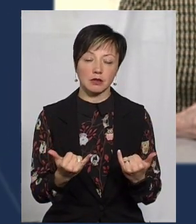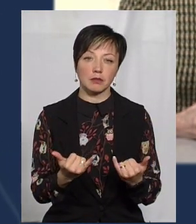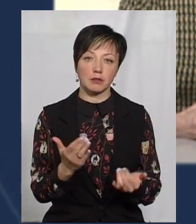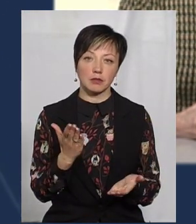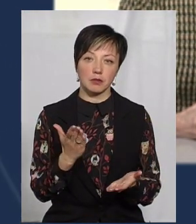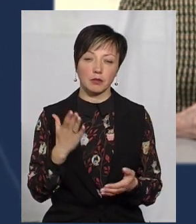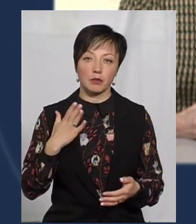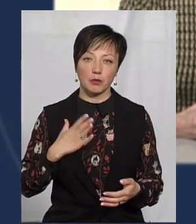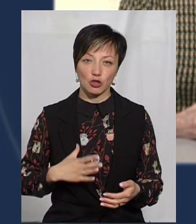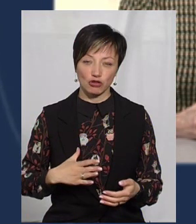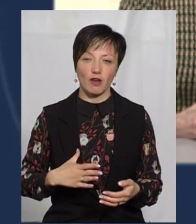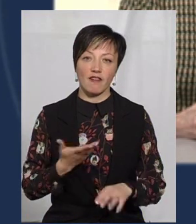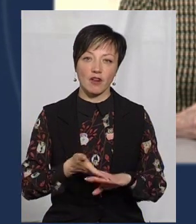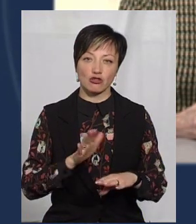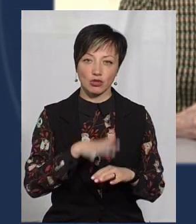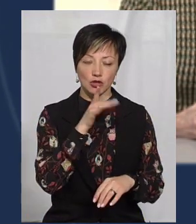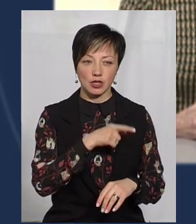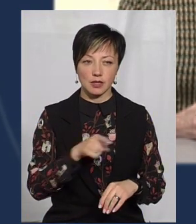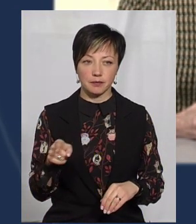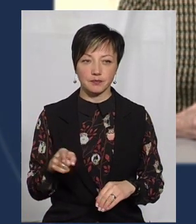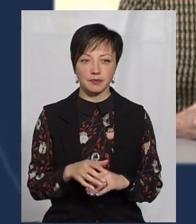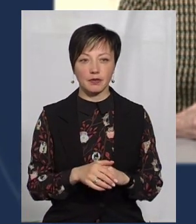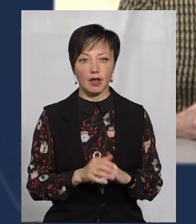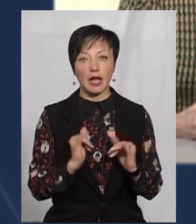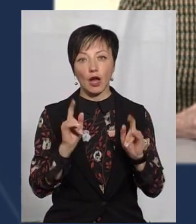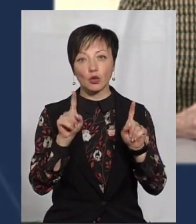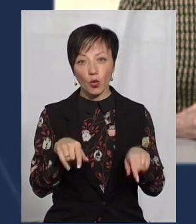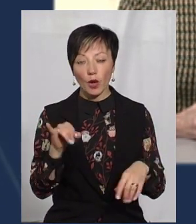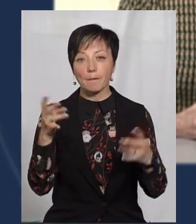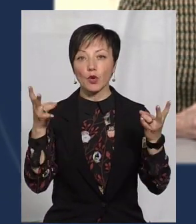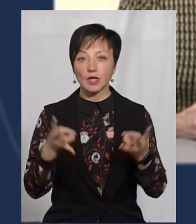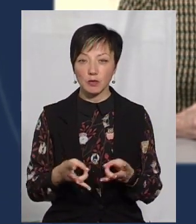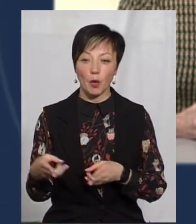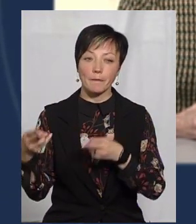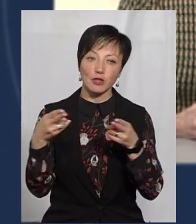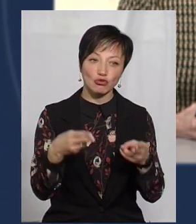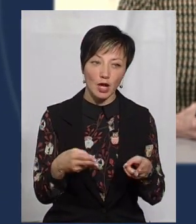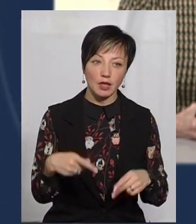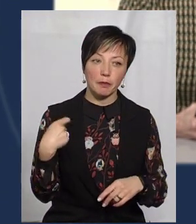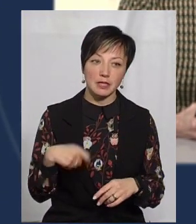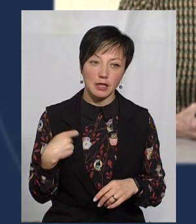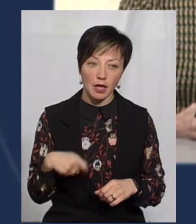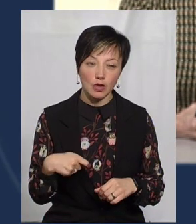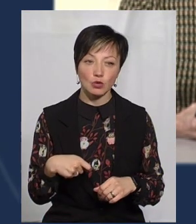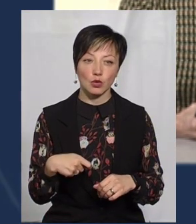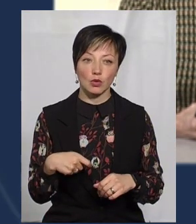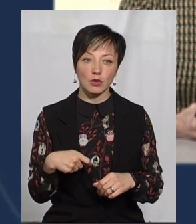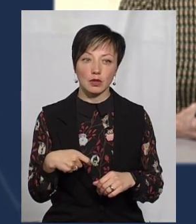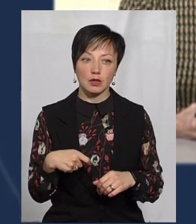об'єктивно переживає важкі часи. Але для того і потрібно приїжджати президенту